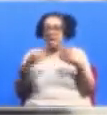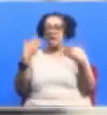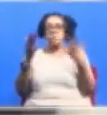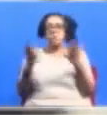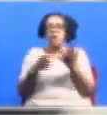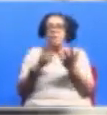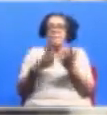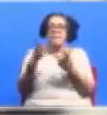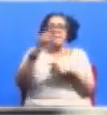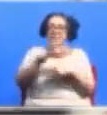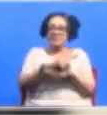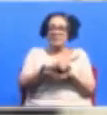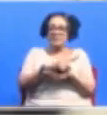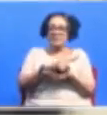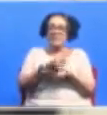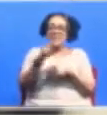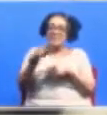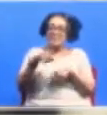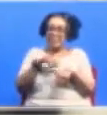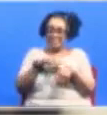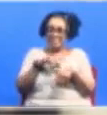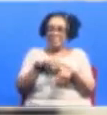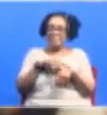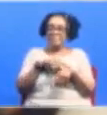ngapi. Safari hii